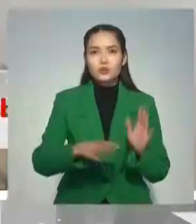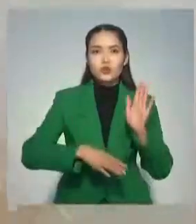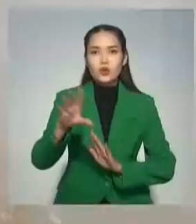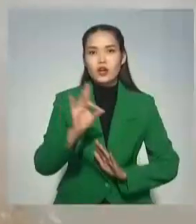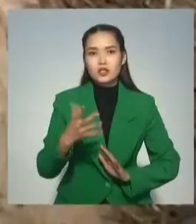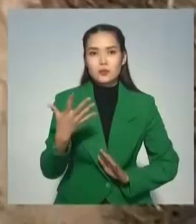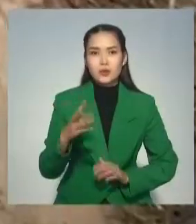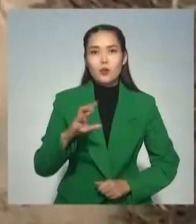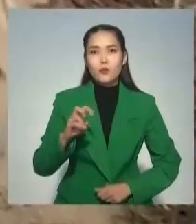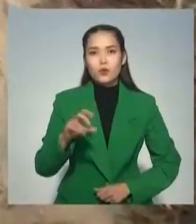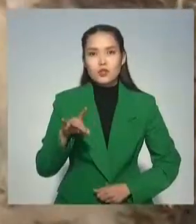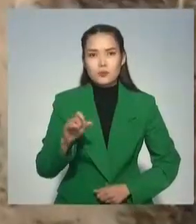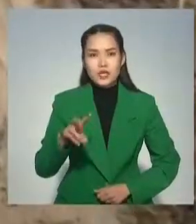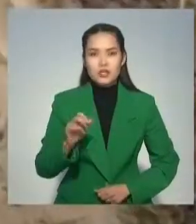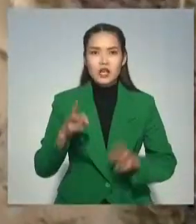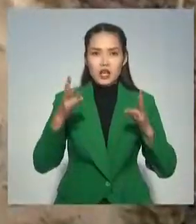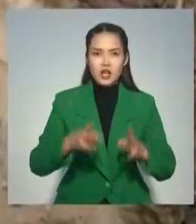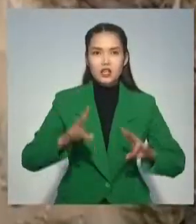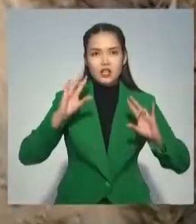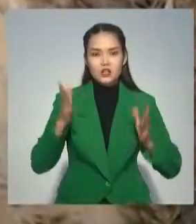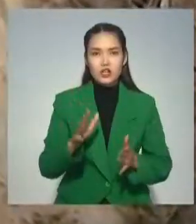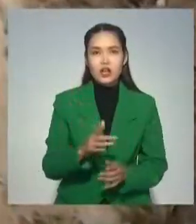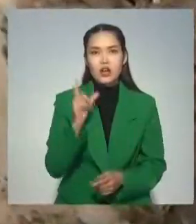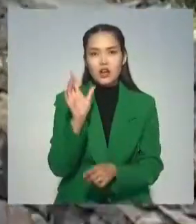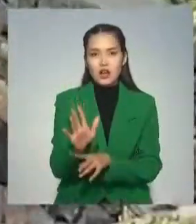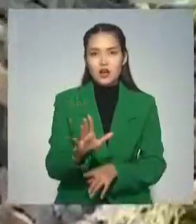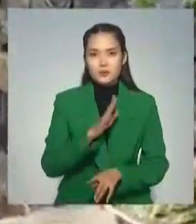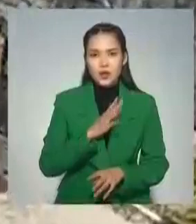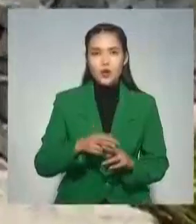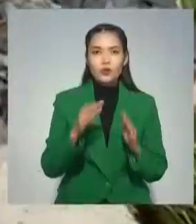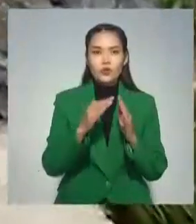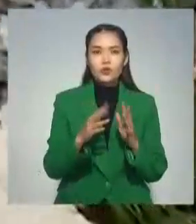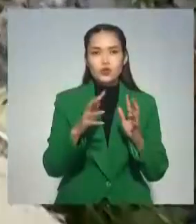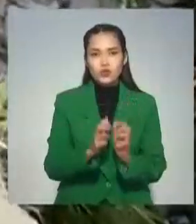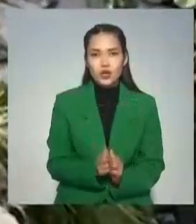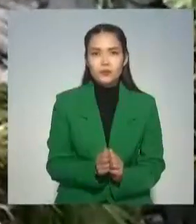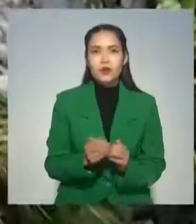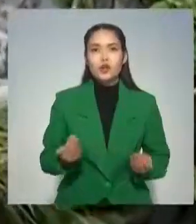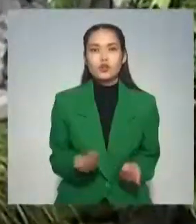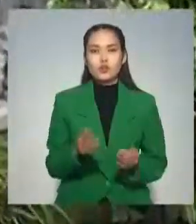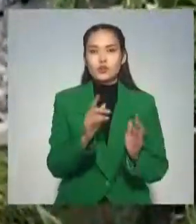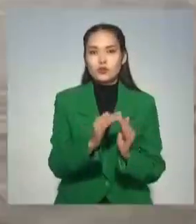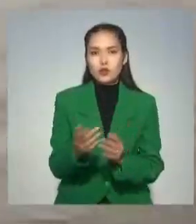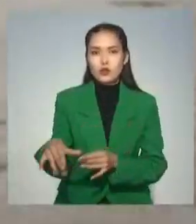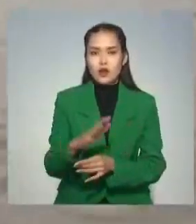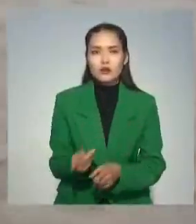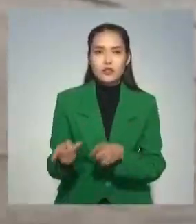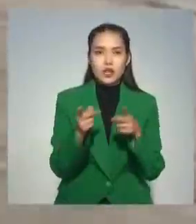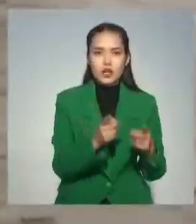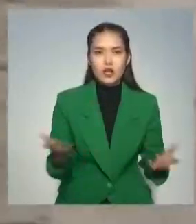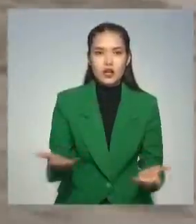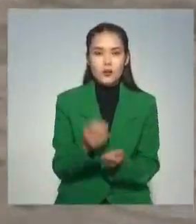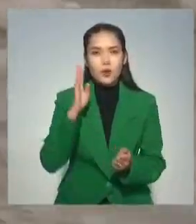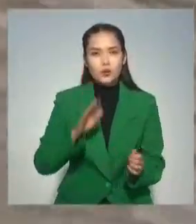5 муниципалитетте төтенше жағдай режимі жарияланды. Ондаған үй қирап, жүздеген тұрғын эвакуацияланды. Су құбырлары істен